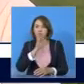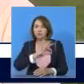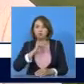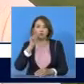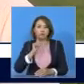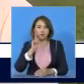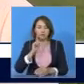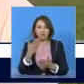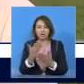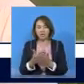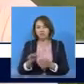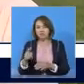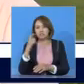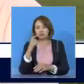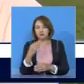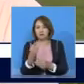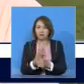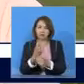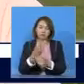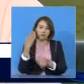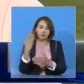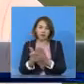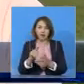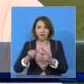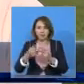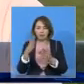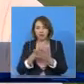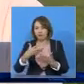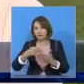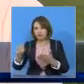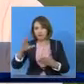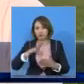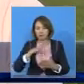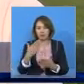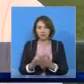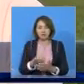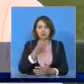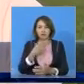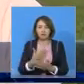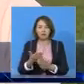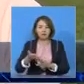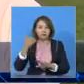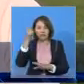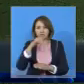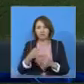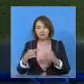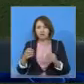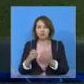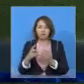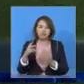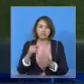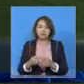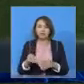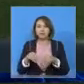Суды жақсы үнемдейді. Шаруалар бір сәтте бірнеше жұмыс атқаратын техниканы сатып алып жатыр. Нәтиже жақсы. Өткен жылы гектарына 12,5